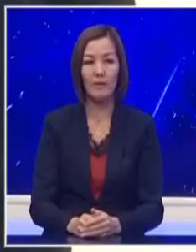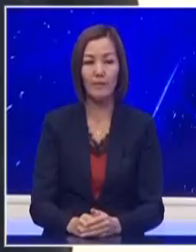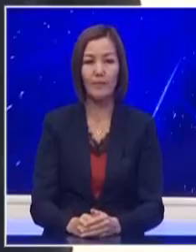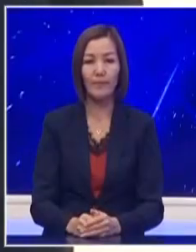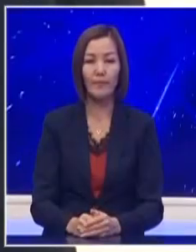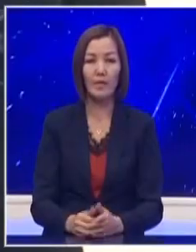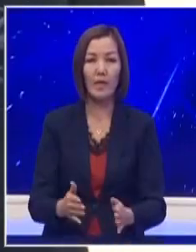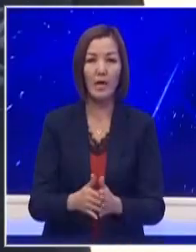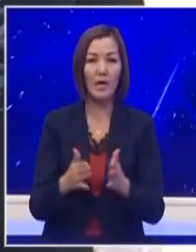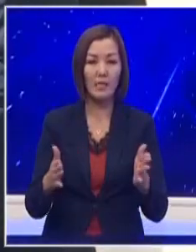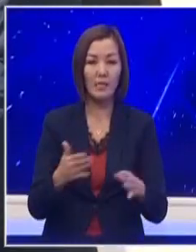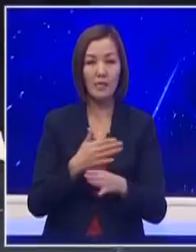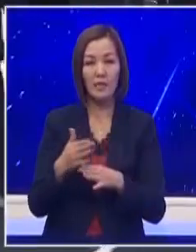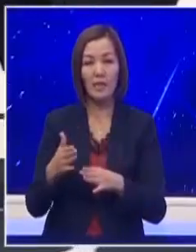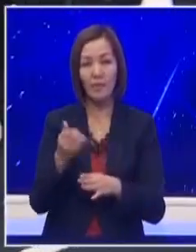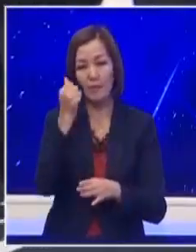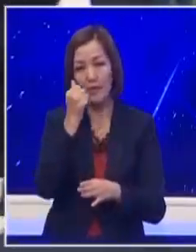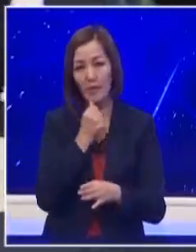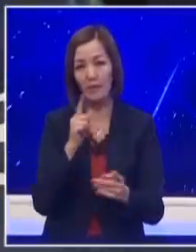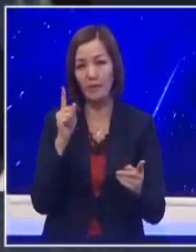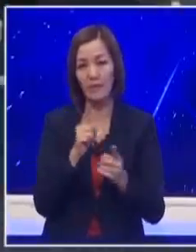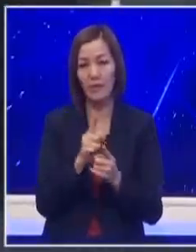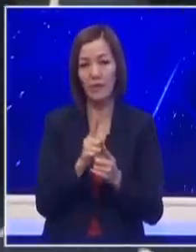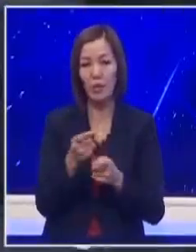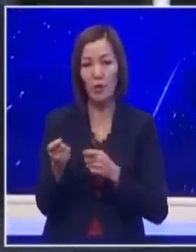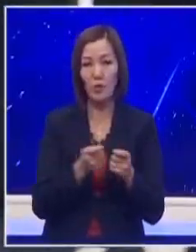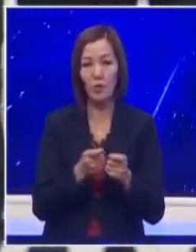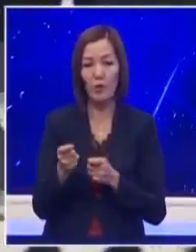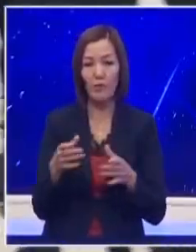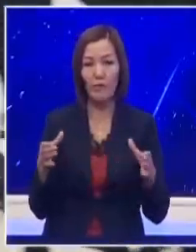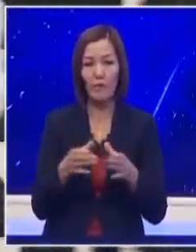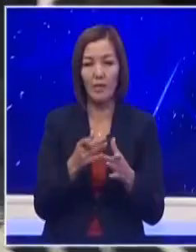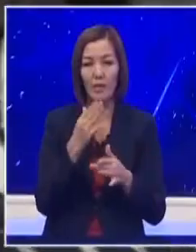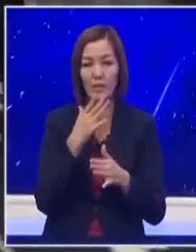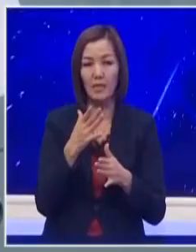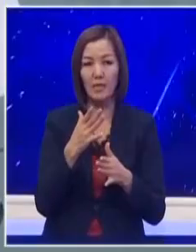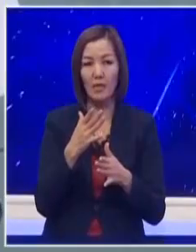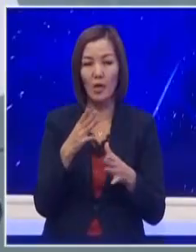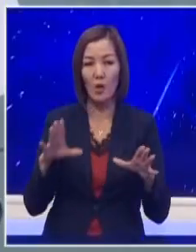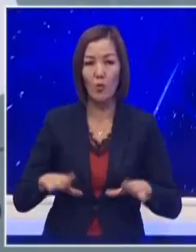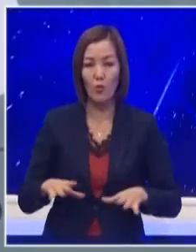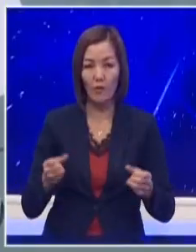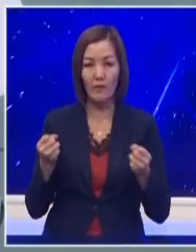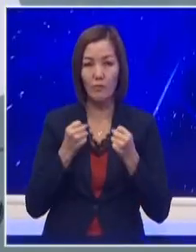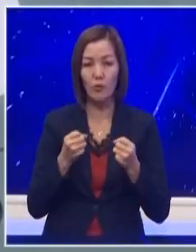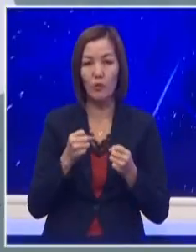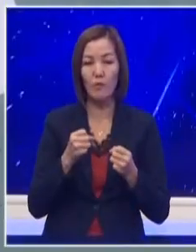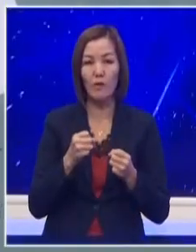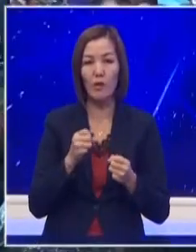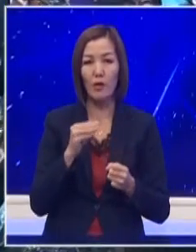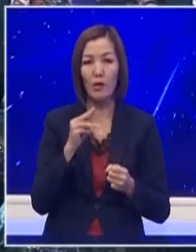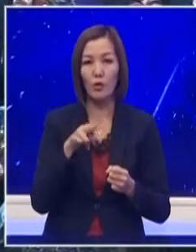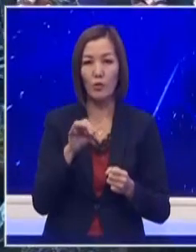отдельную благодарность участники торжественной встречи выразили руководителю Федерации национальных видов конного спорта рустему